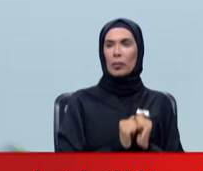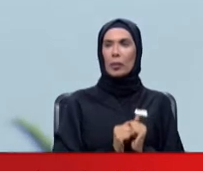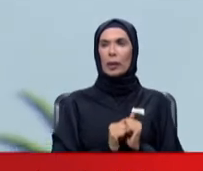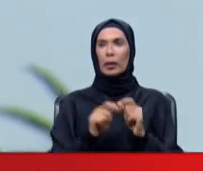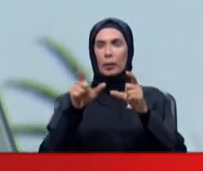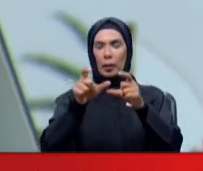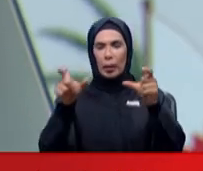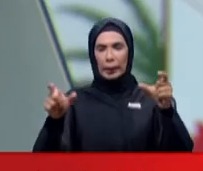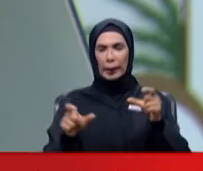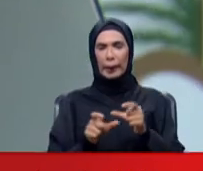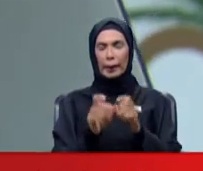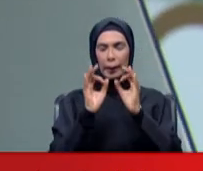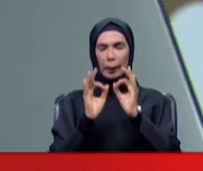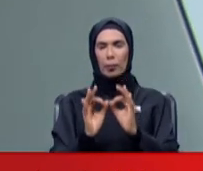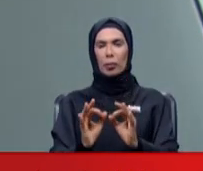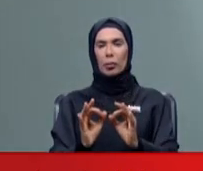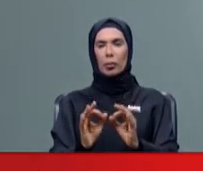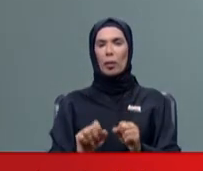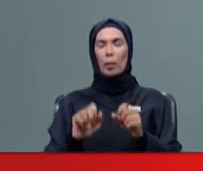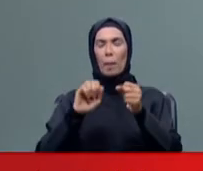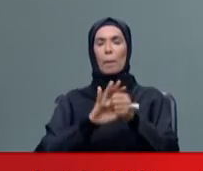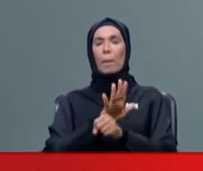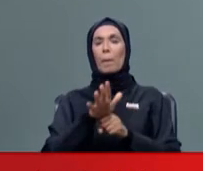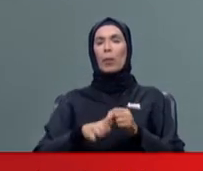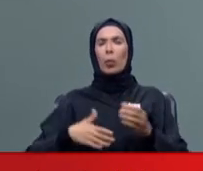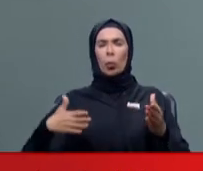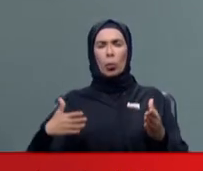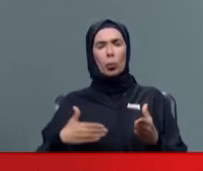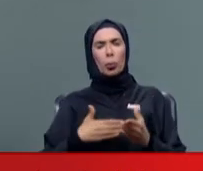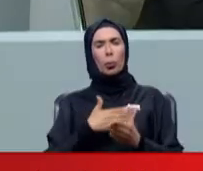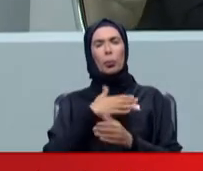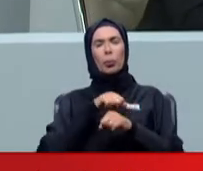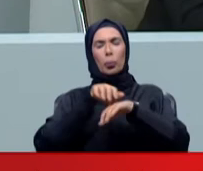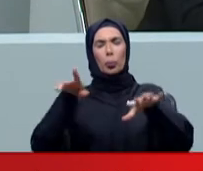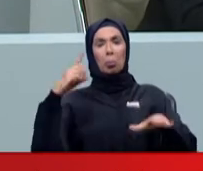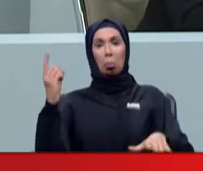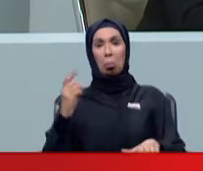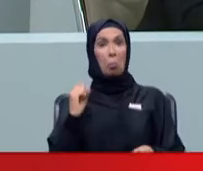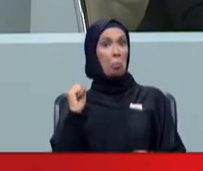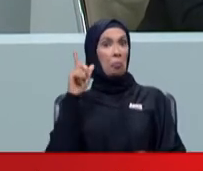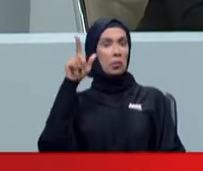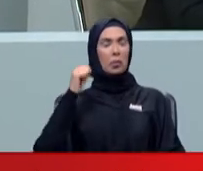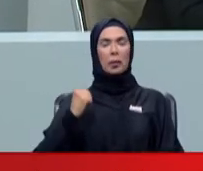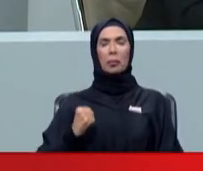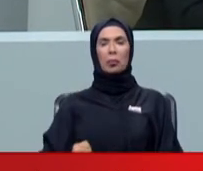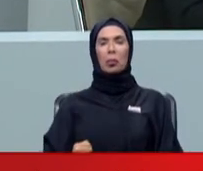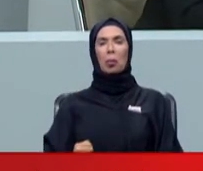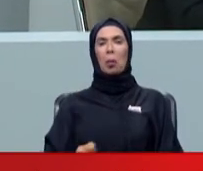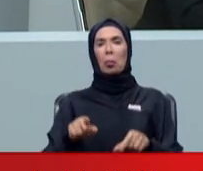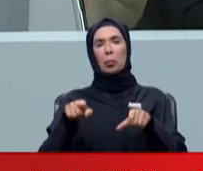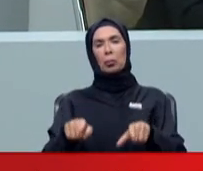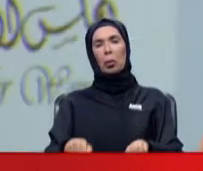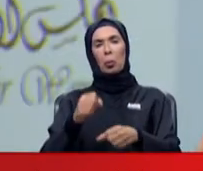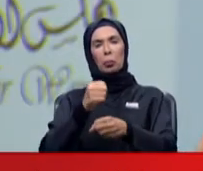الندوة أكدت الأمين العام إن فيروس كورونا الذي اجتاح العالم لم يفاجئ مملكة البحرين ولم تقف بدورها